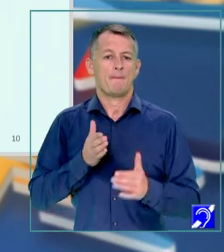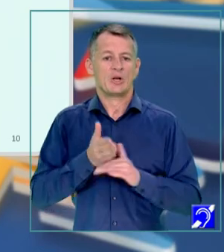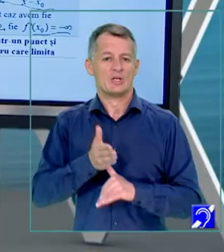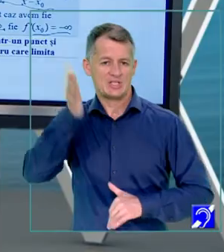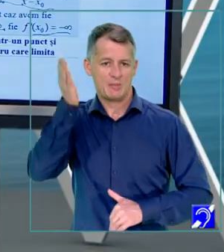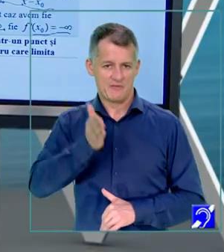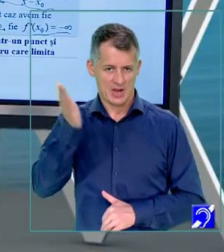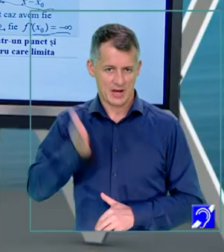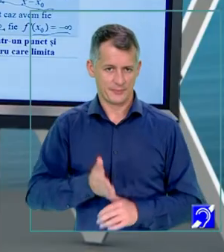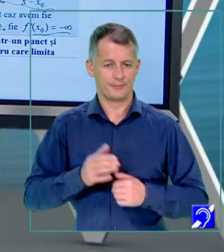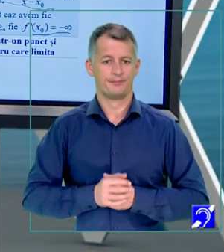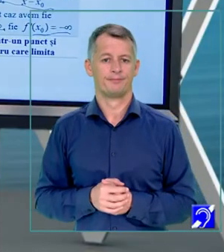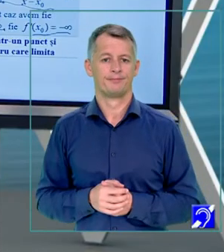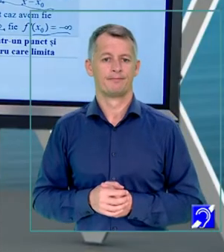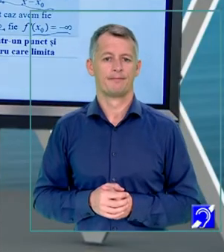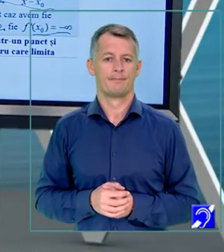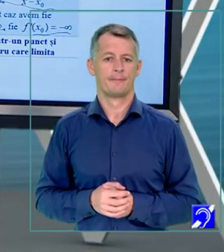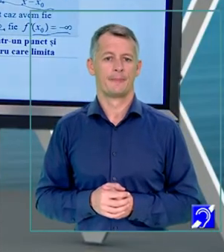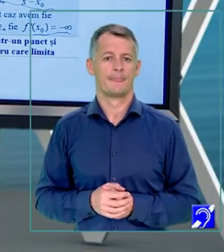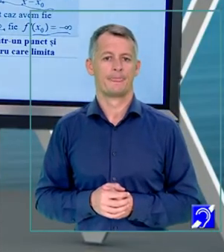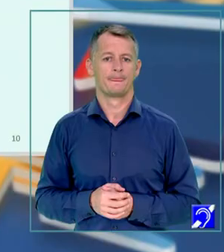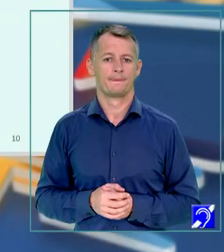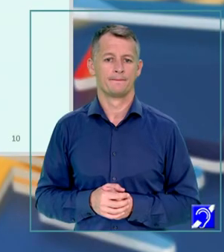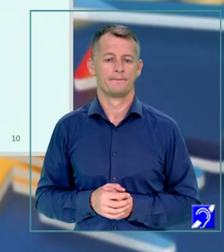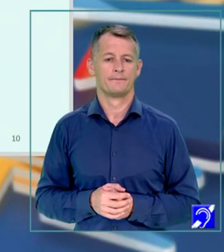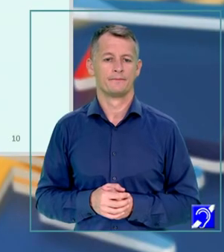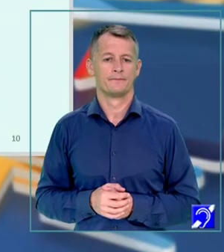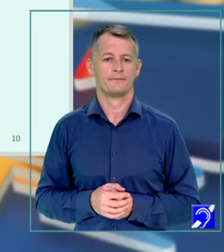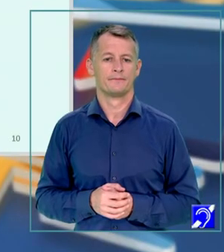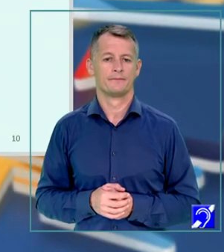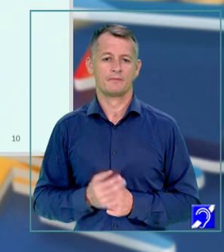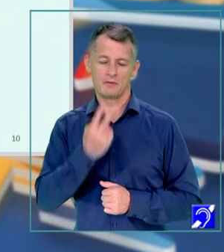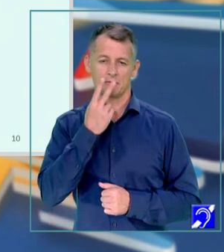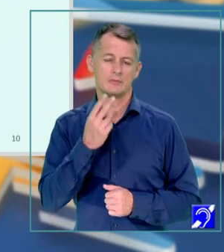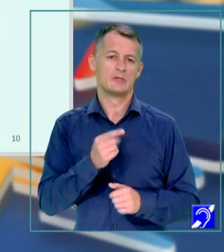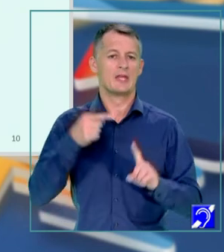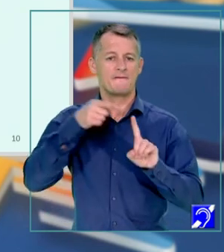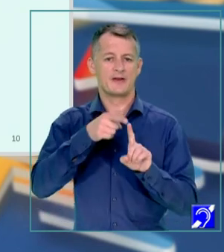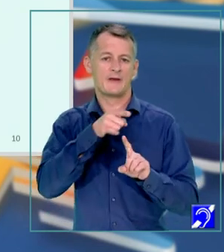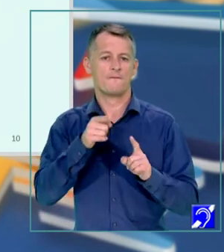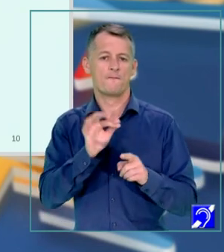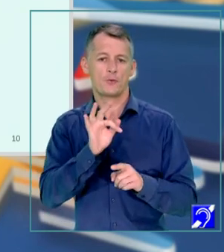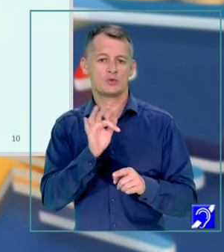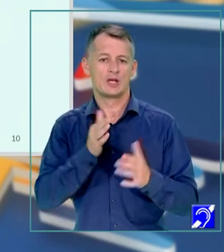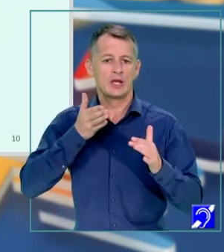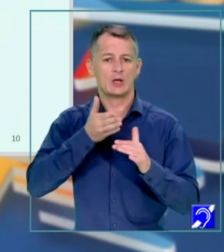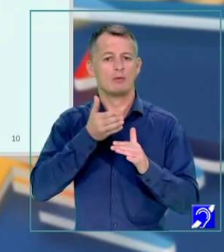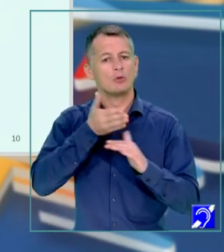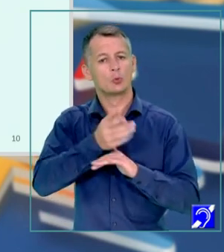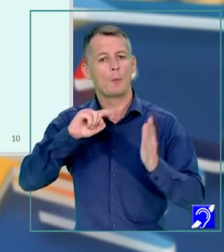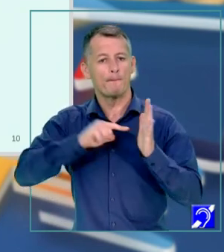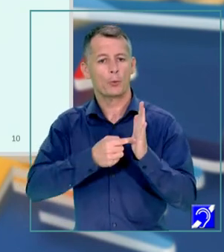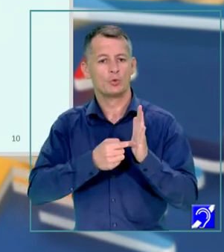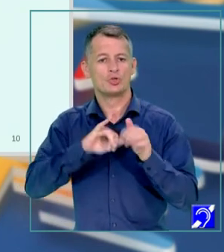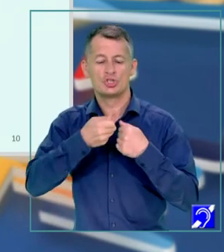care de regulă facem distincția între derivatei funcției delegația punct un punct și va derivată funcției pe întreg domeniul